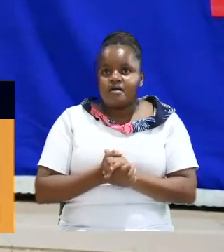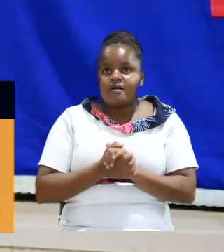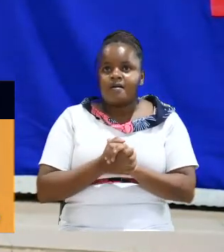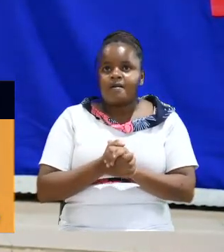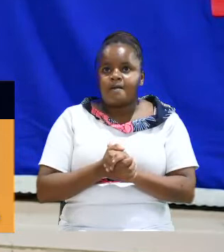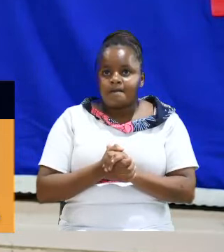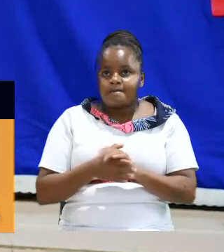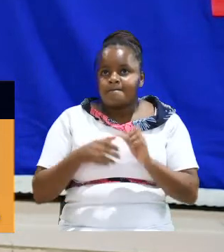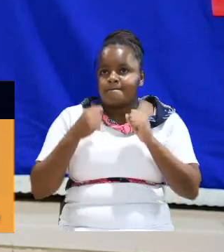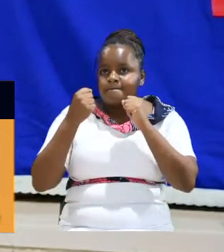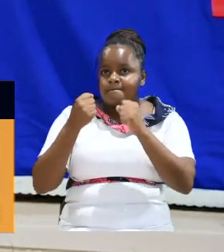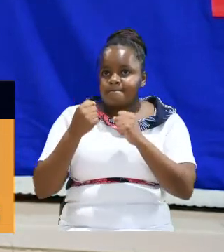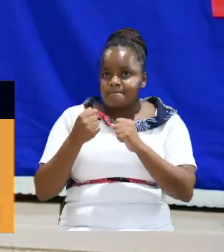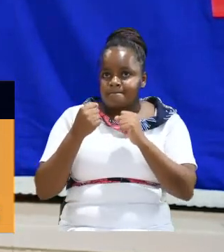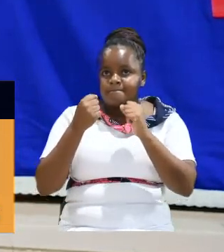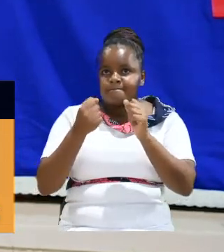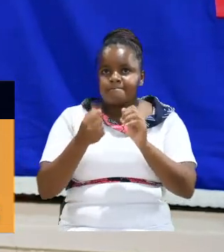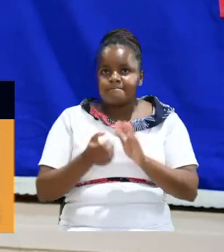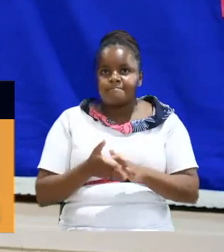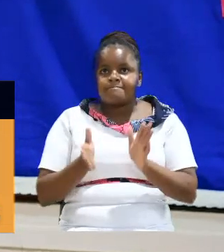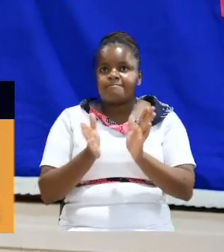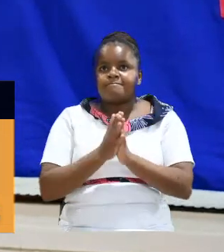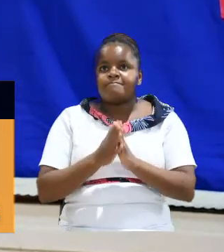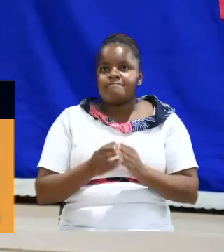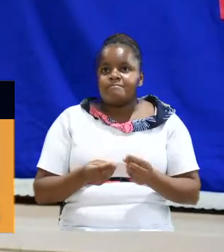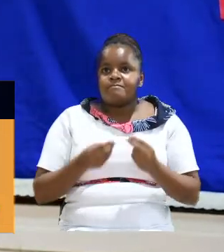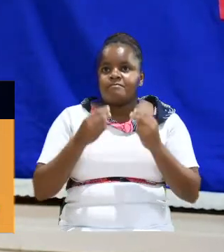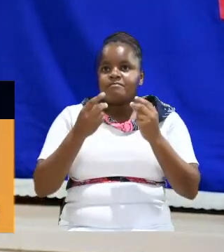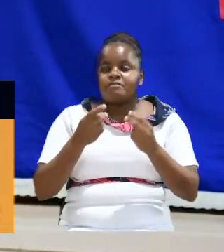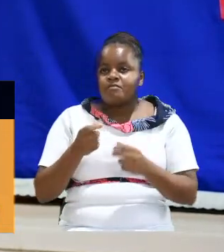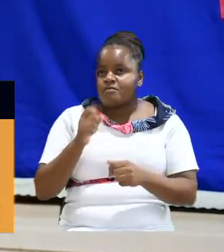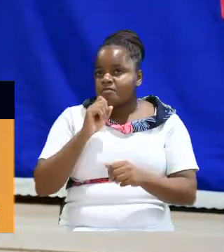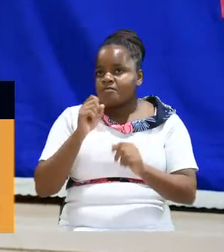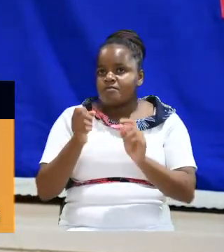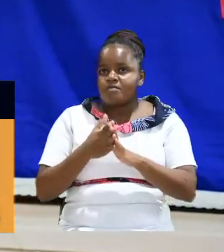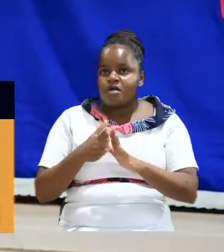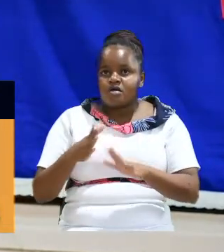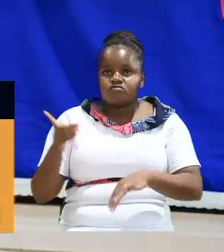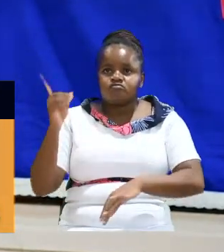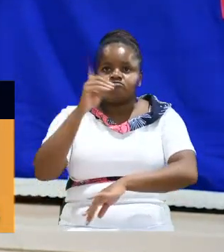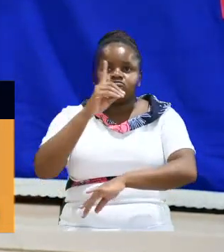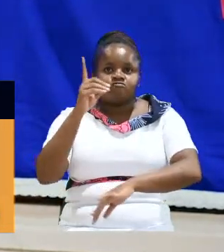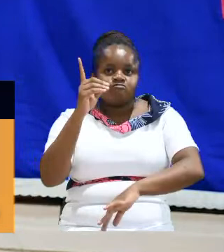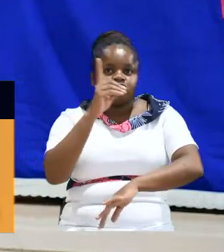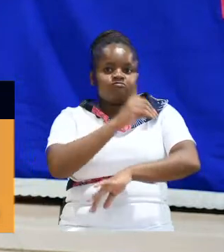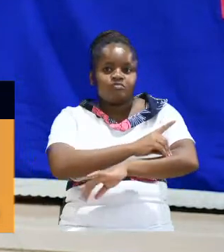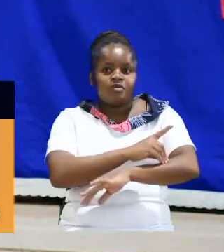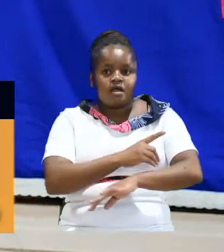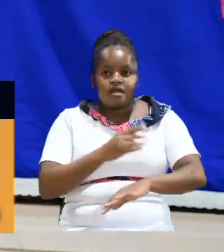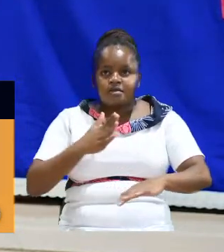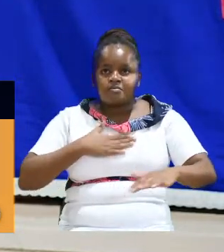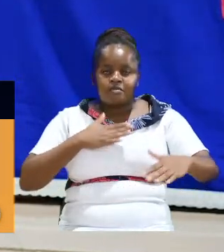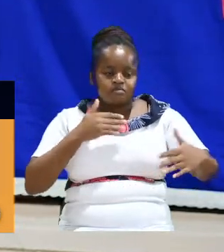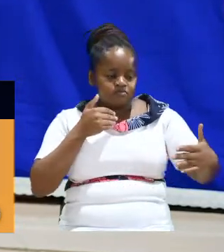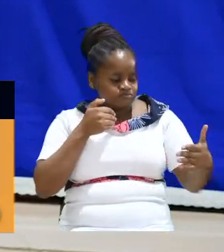wameniteka. Ninaomba nirekebishe. Siku zangu